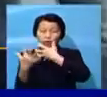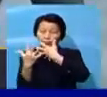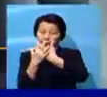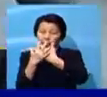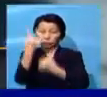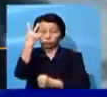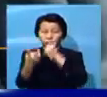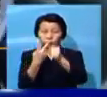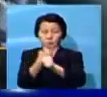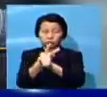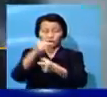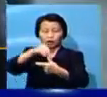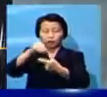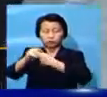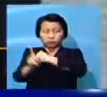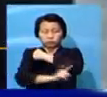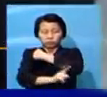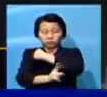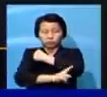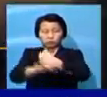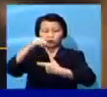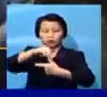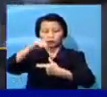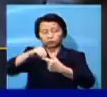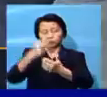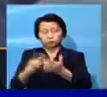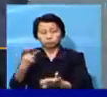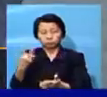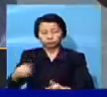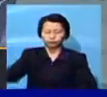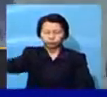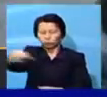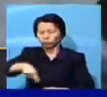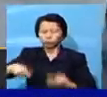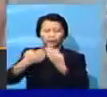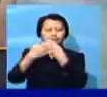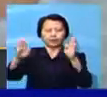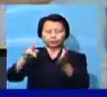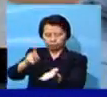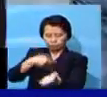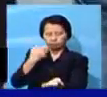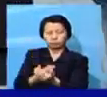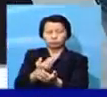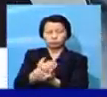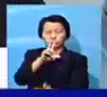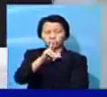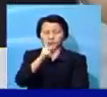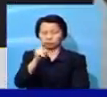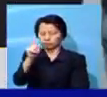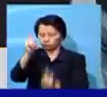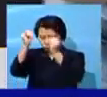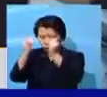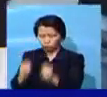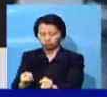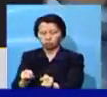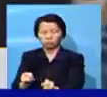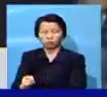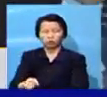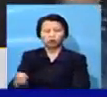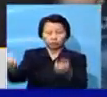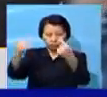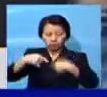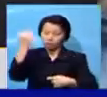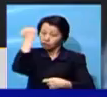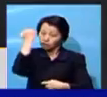maksimum du tahun atau denda atau kedua-duanya kesemua tertuduh dibebaskan dengan ikat jamin rm3,000 setiap seorang sebutan